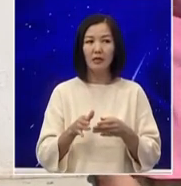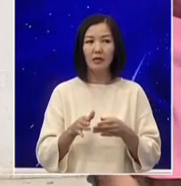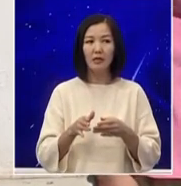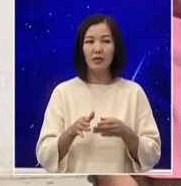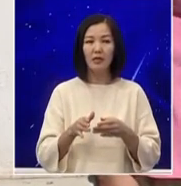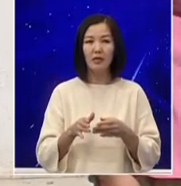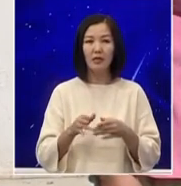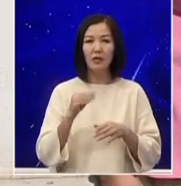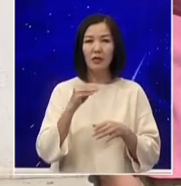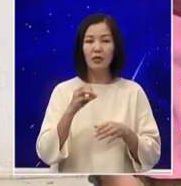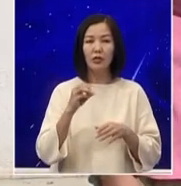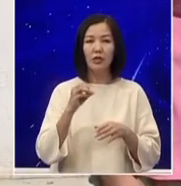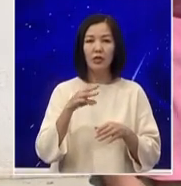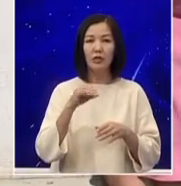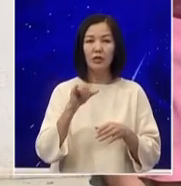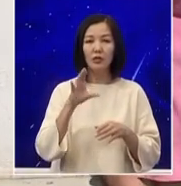Жетісу